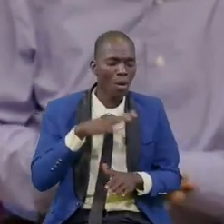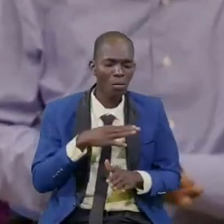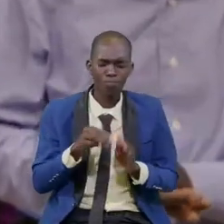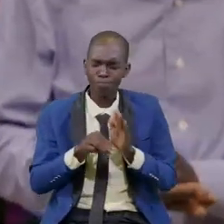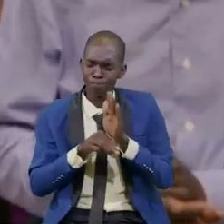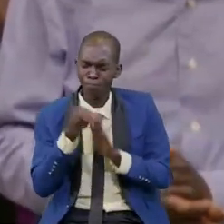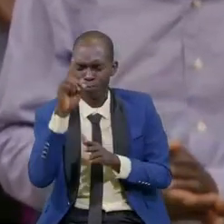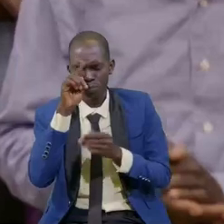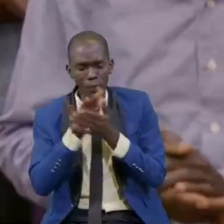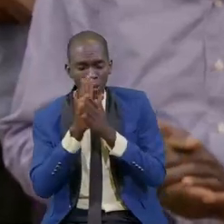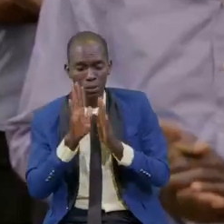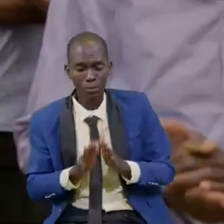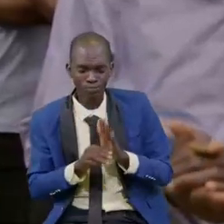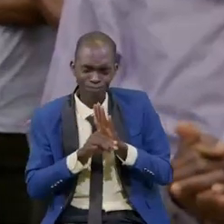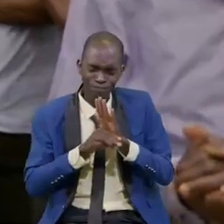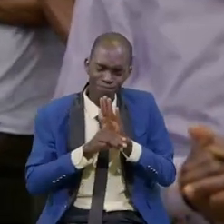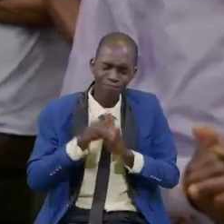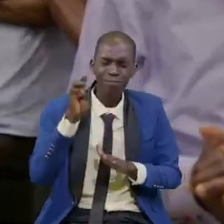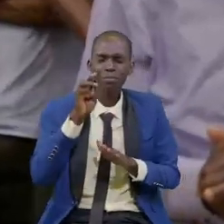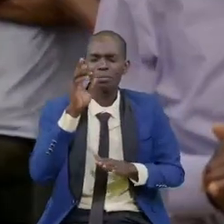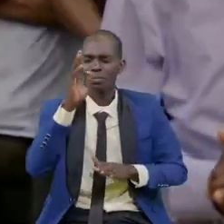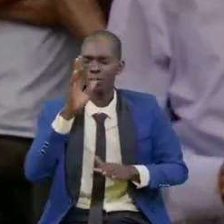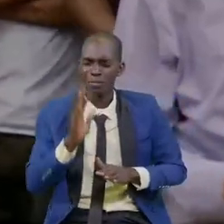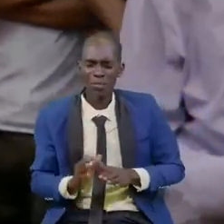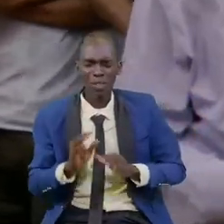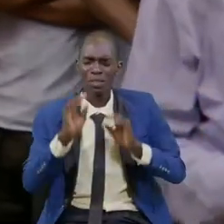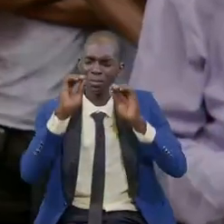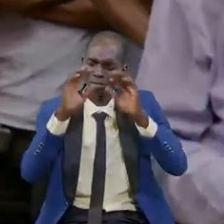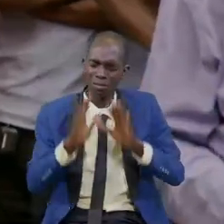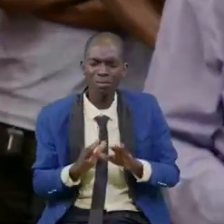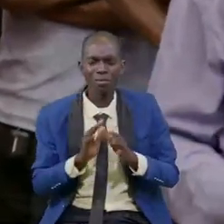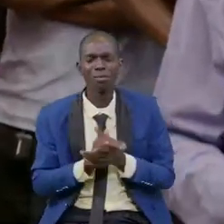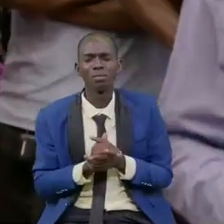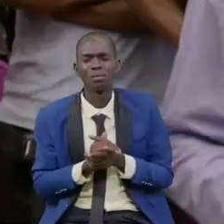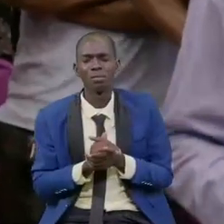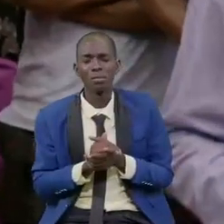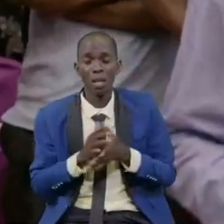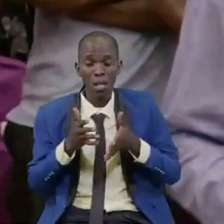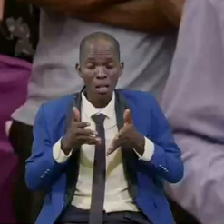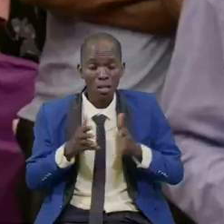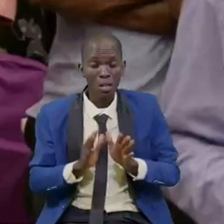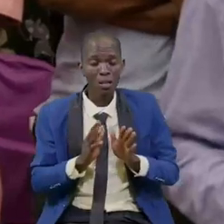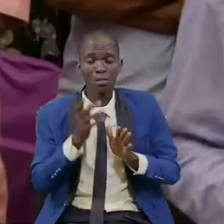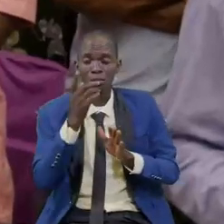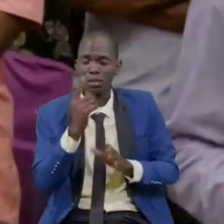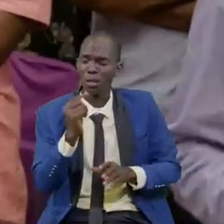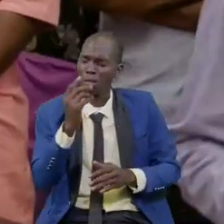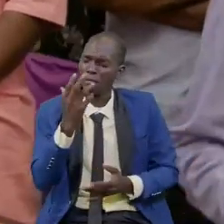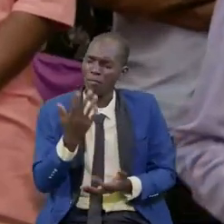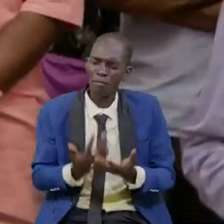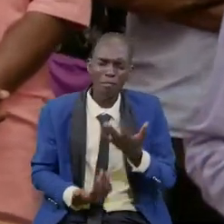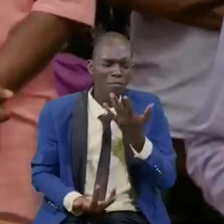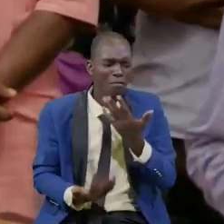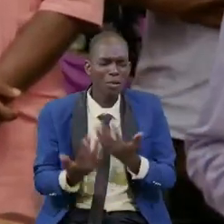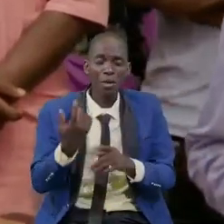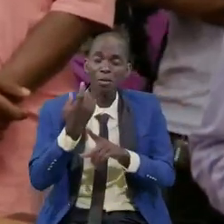mature, parfaite, une personne, un bon pécateur, que